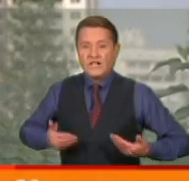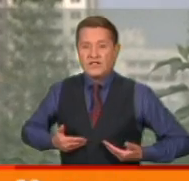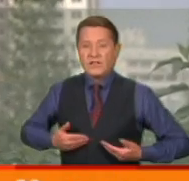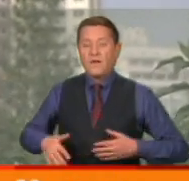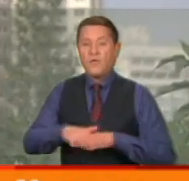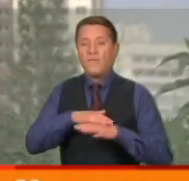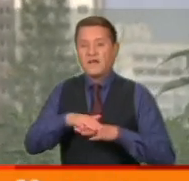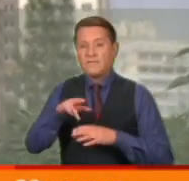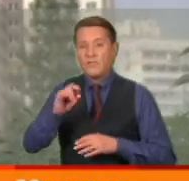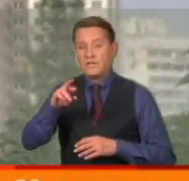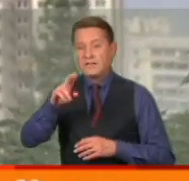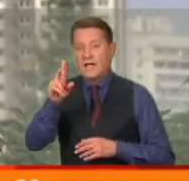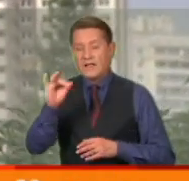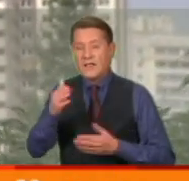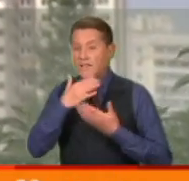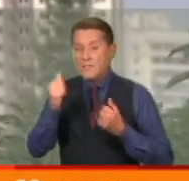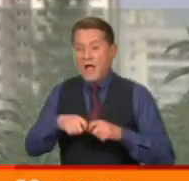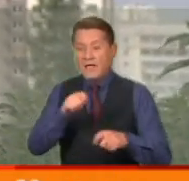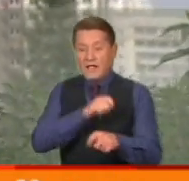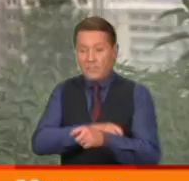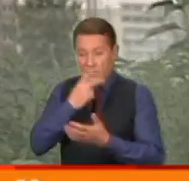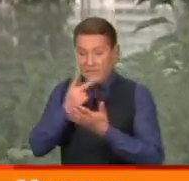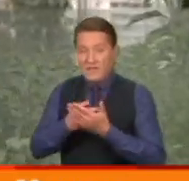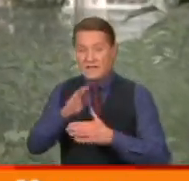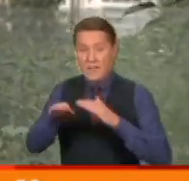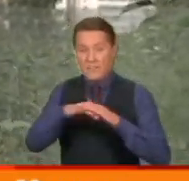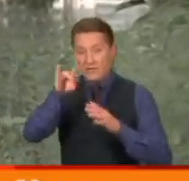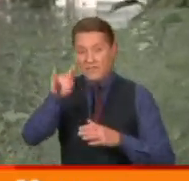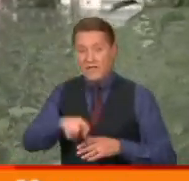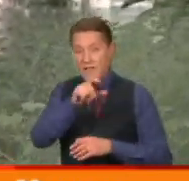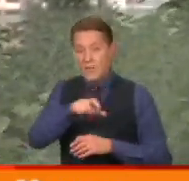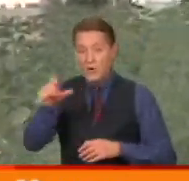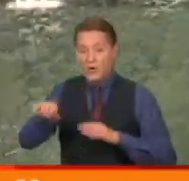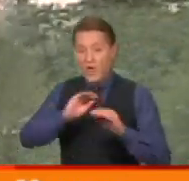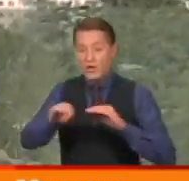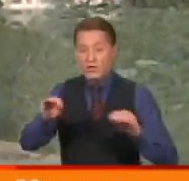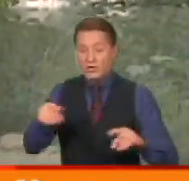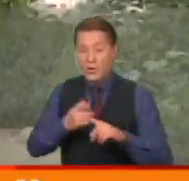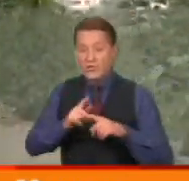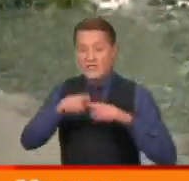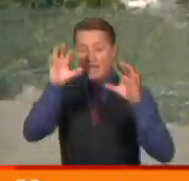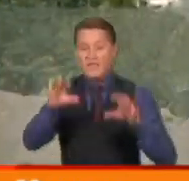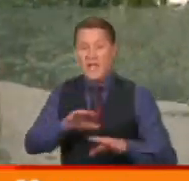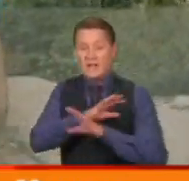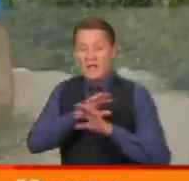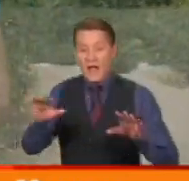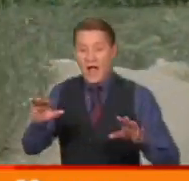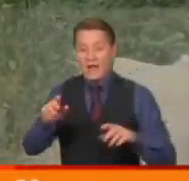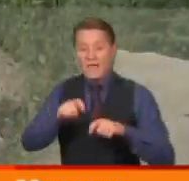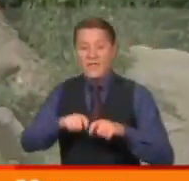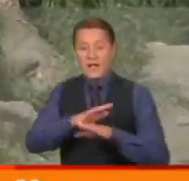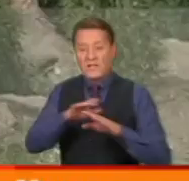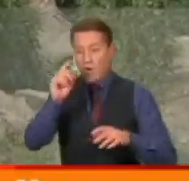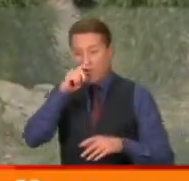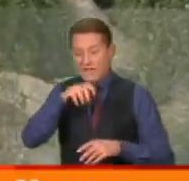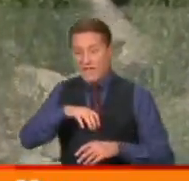масиву Позняки звідси немає і кілометра. Ось подивіться, просто під вікнами у людей розташовано ось цей нелегальний, неконтрольований ніким